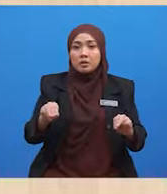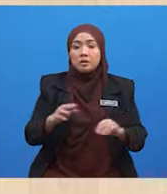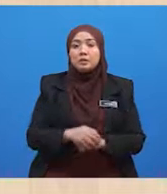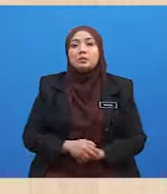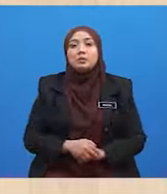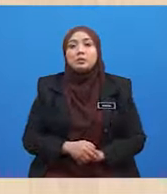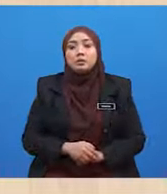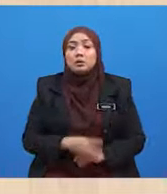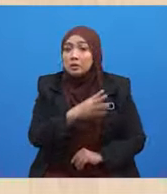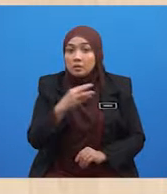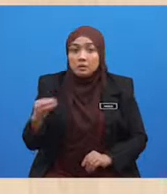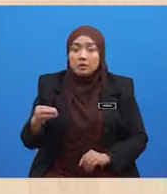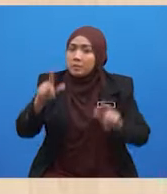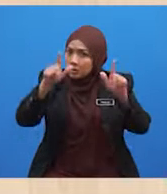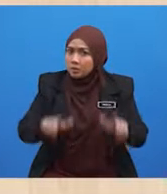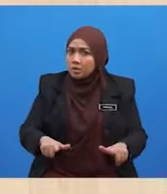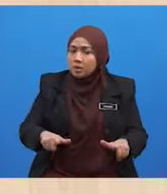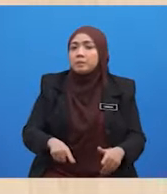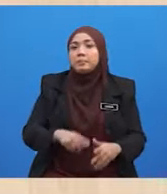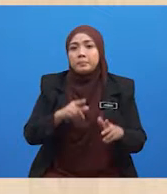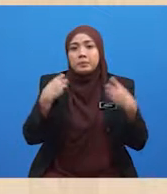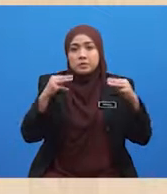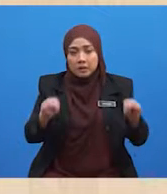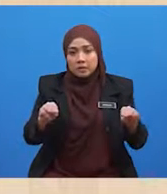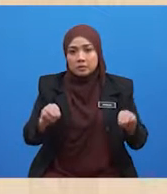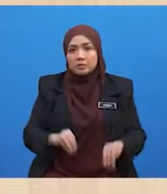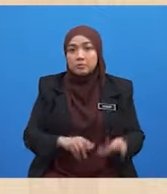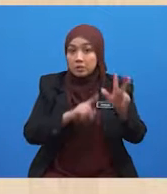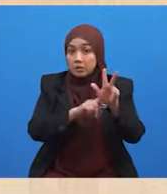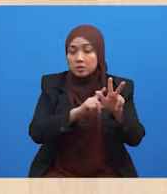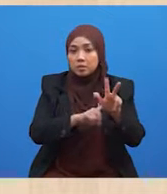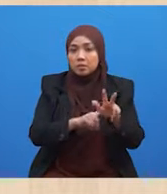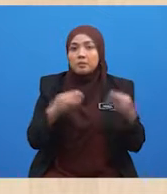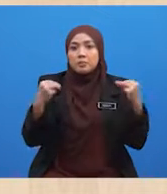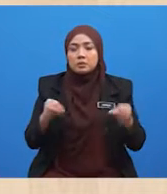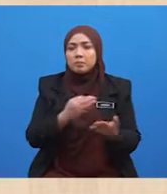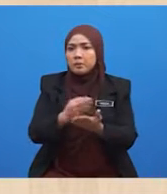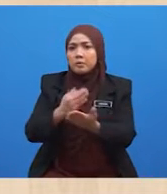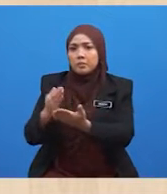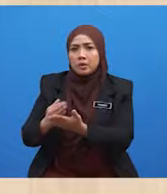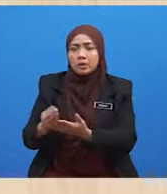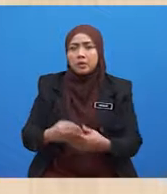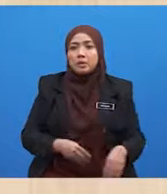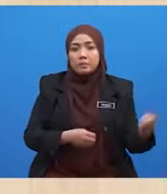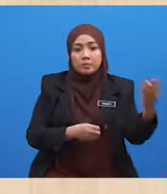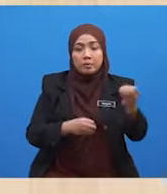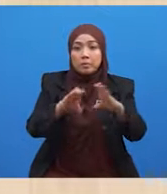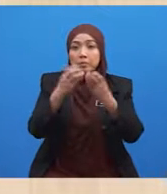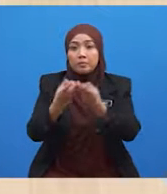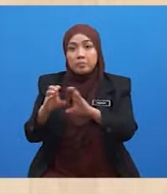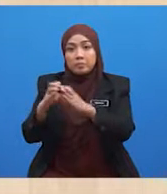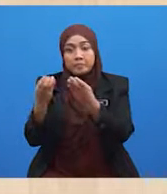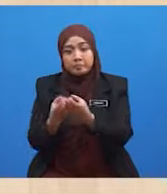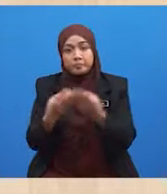penyesalan pasaran dan peletakkan pasarannya ketiga pemasakan membahagiakan pasangan kepada beberapa